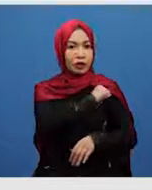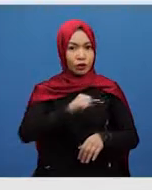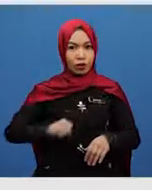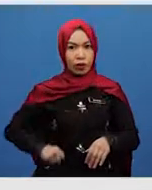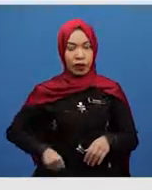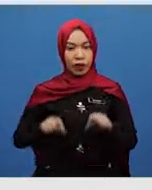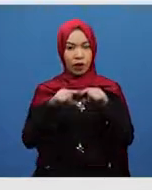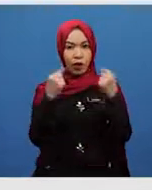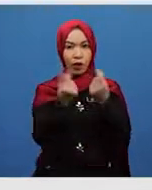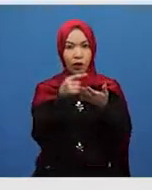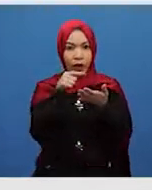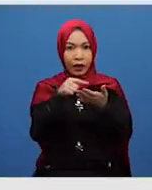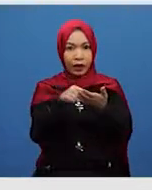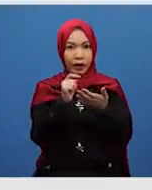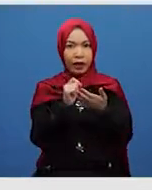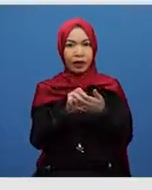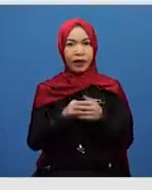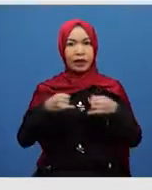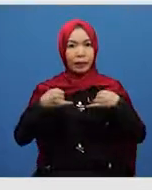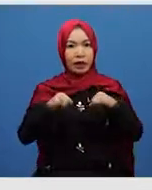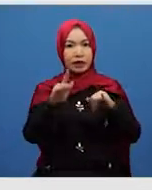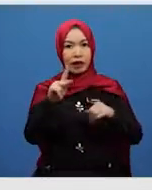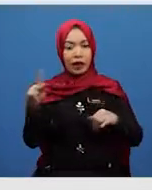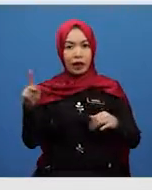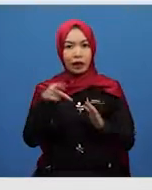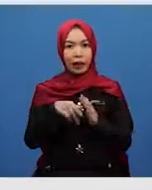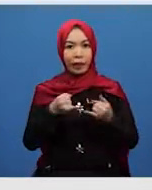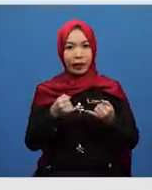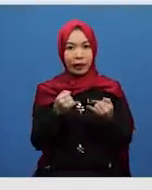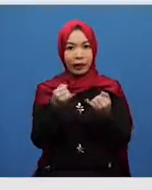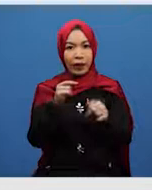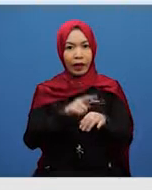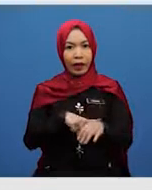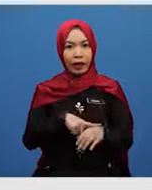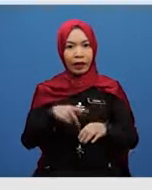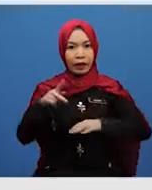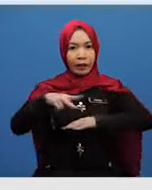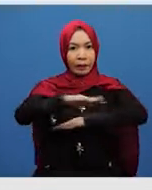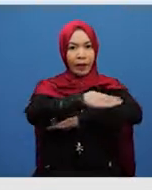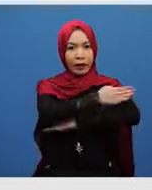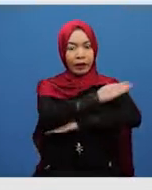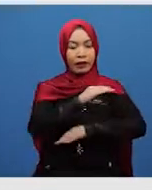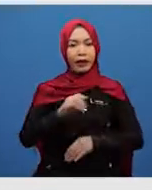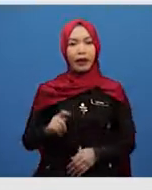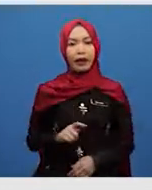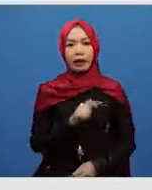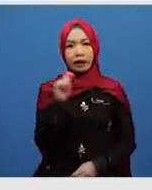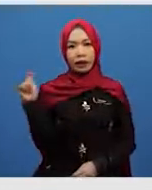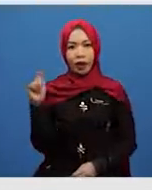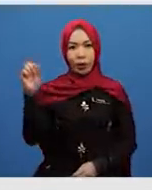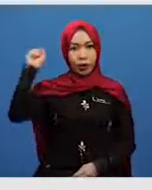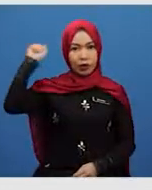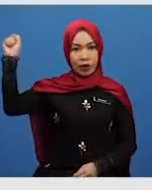sebenarnya menjalankan pentadbiran di pantai timur Sabah dan sistem ini dikenali